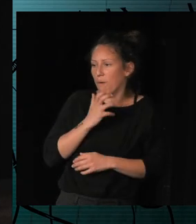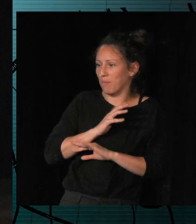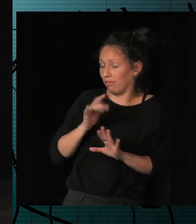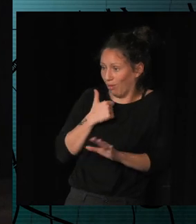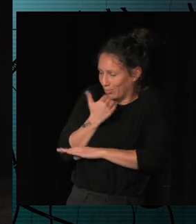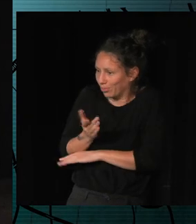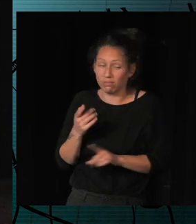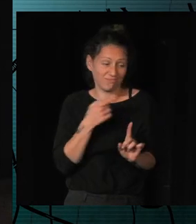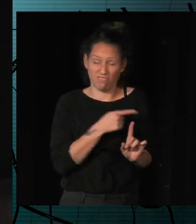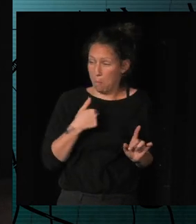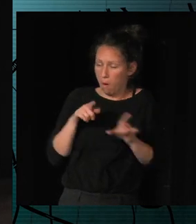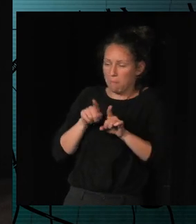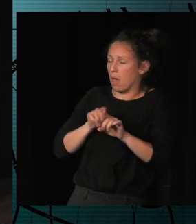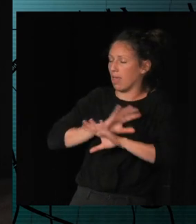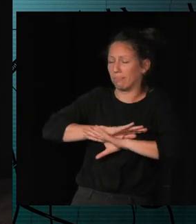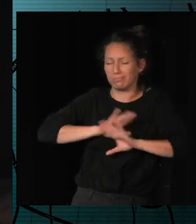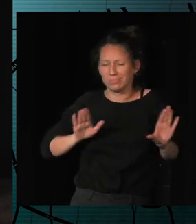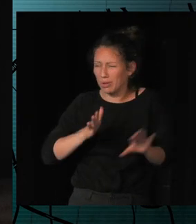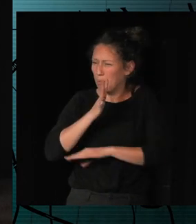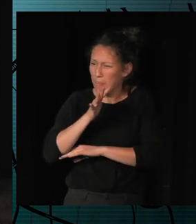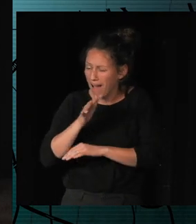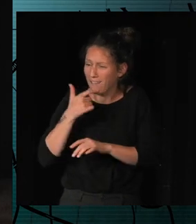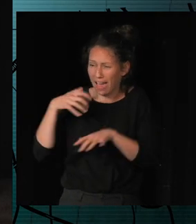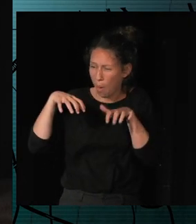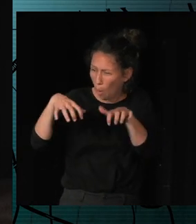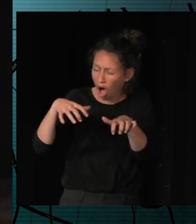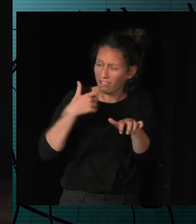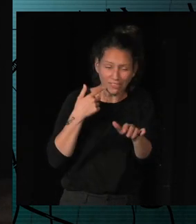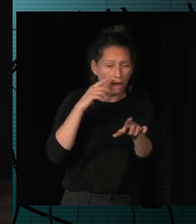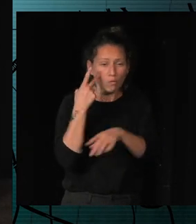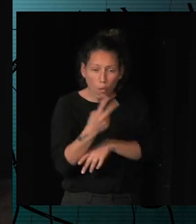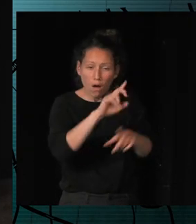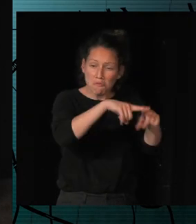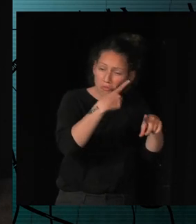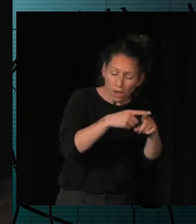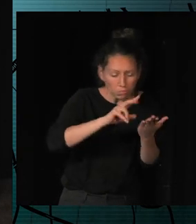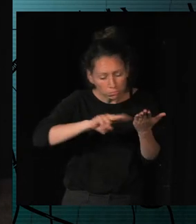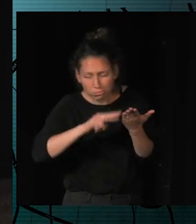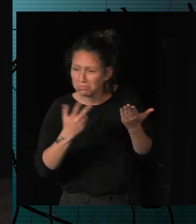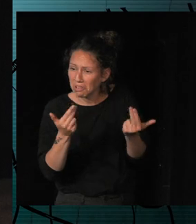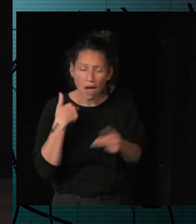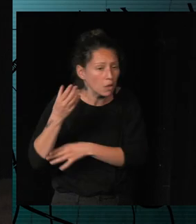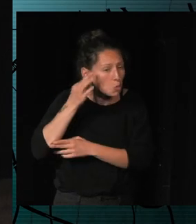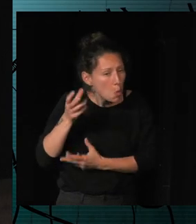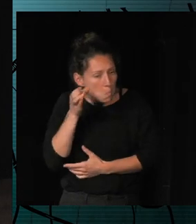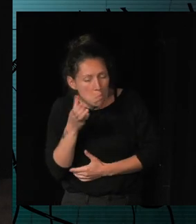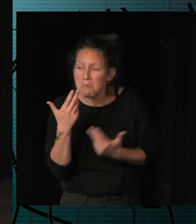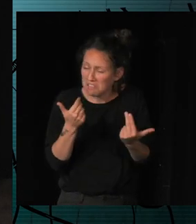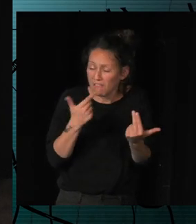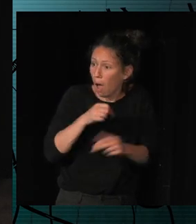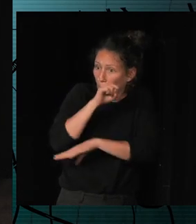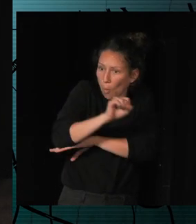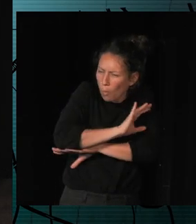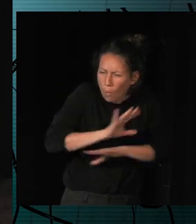j'arrive pas c'est vraiment la catarc sur tout audio livre film ça marche aucun problème vidé ah non oui regardez j'adore mais